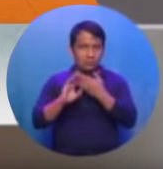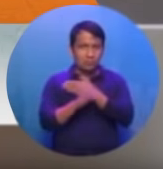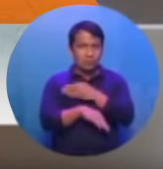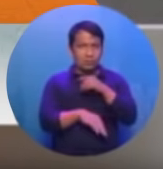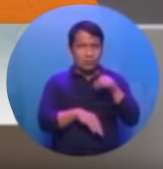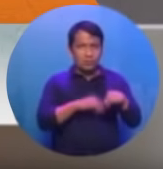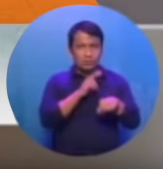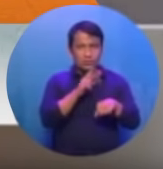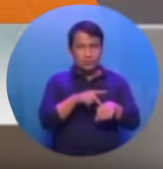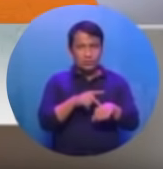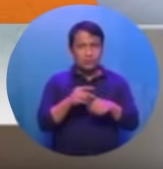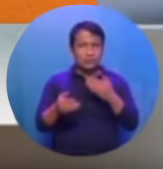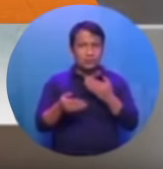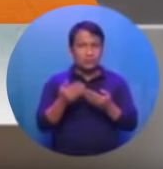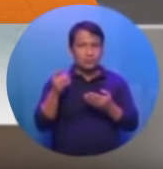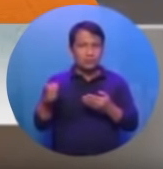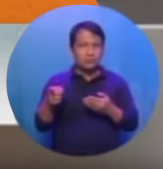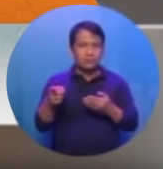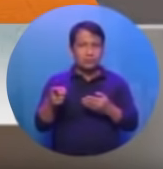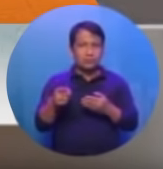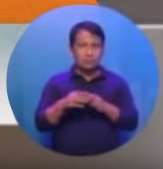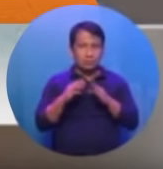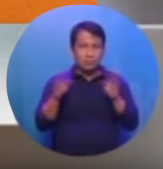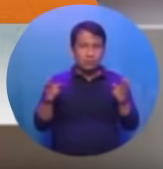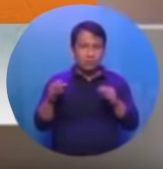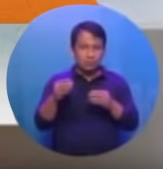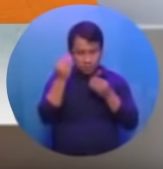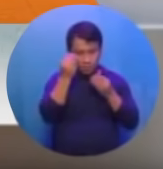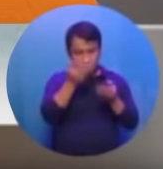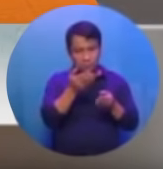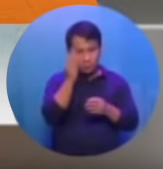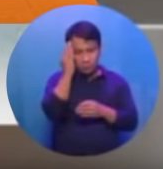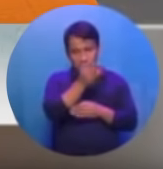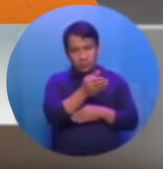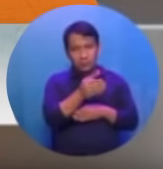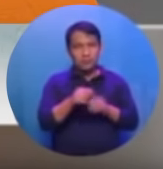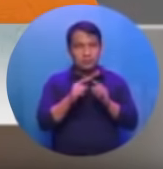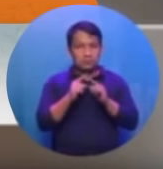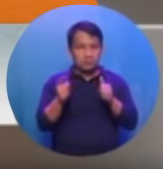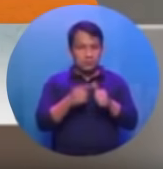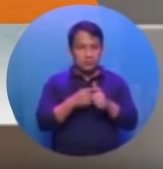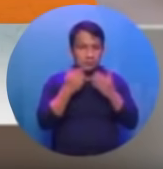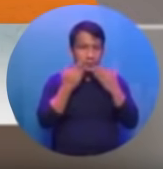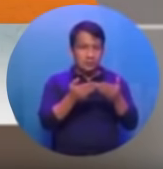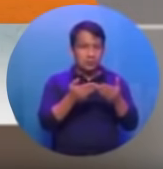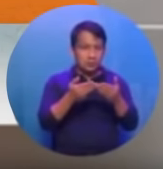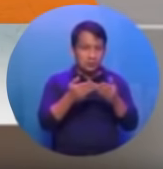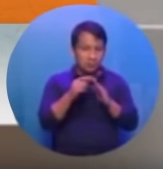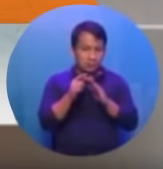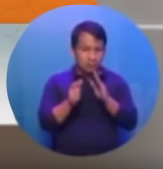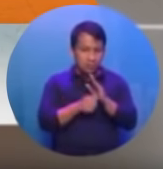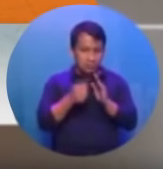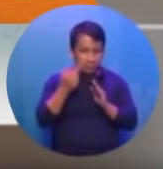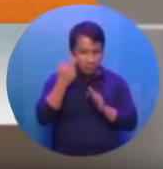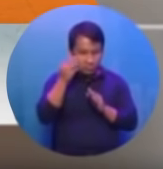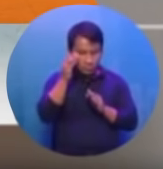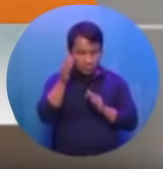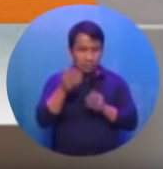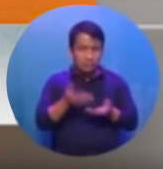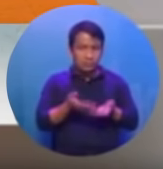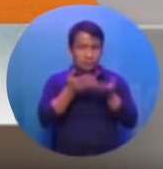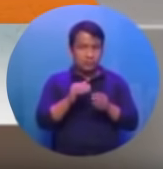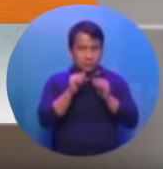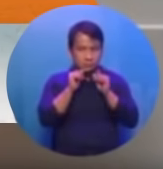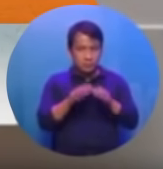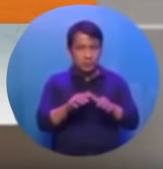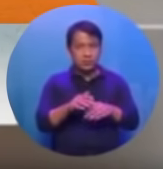na lang. Sige po sir, ganun na lamang po sir. So ihuka po namin siya sa inyo. Ngayon pa lamang kami po ay nagpapasalamat, Attorney Hans Kakdak ng OWA. Mabuhay po kayo sir.